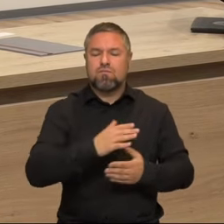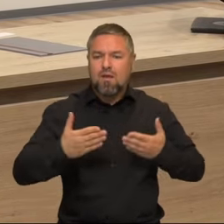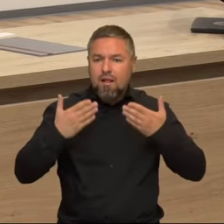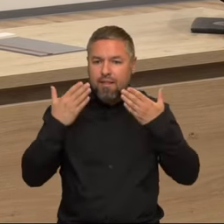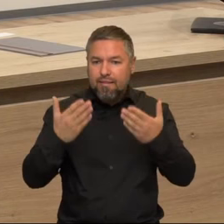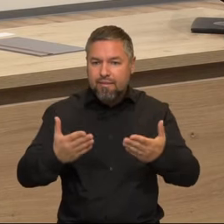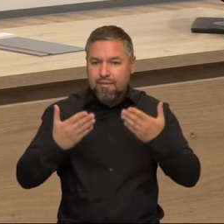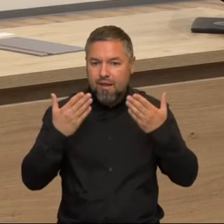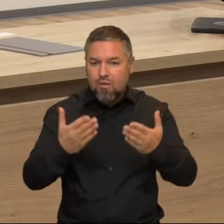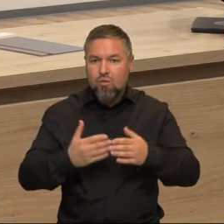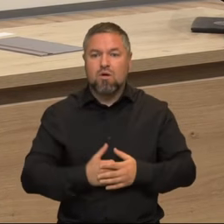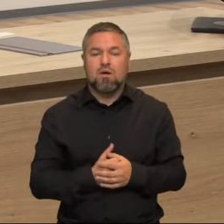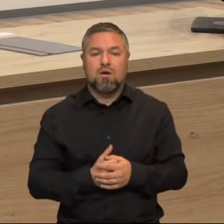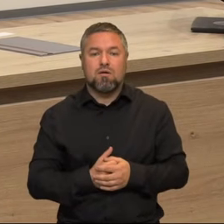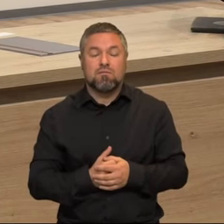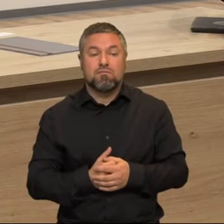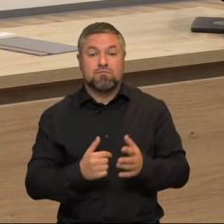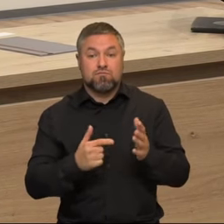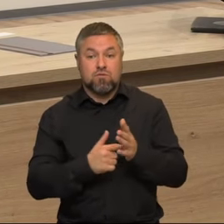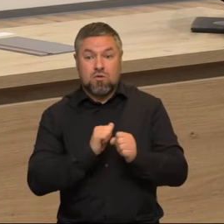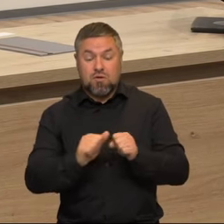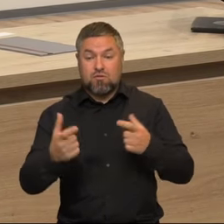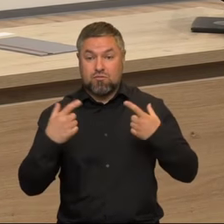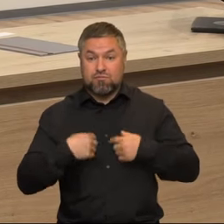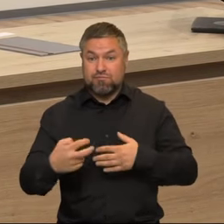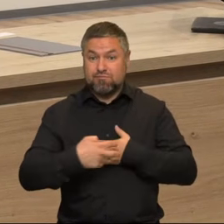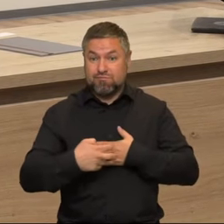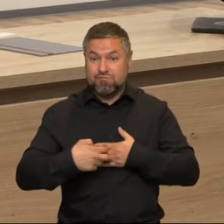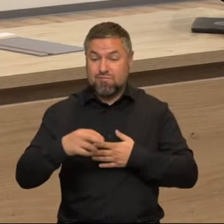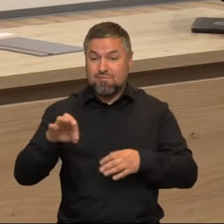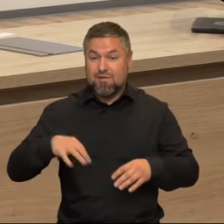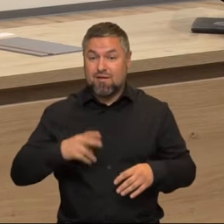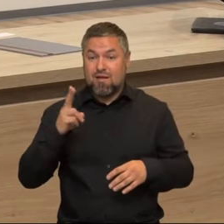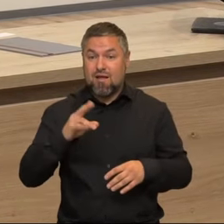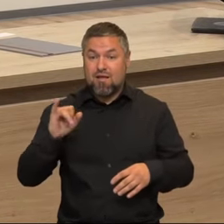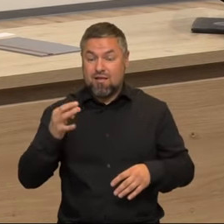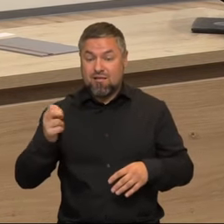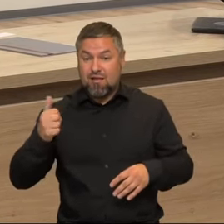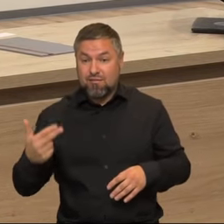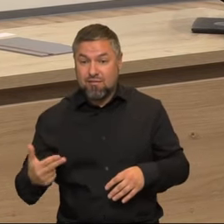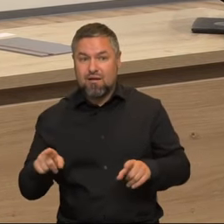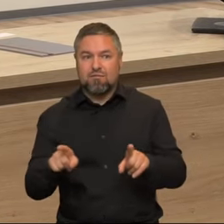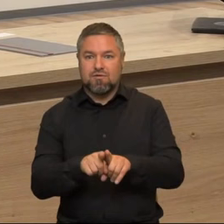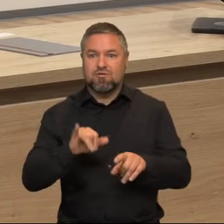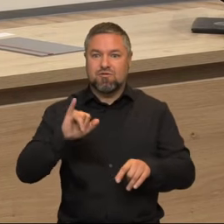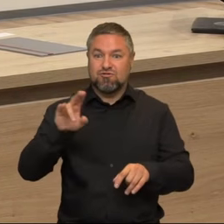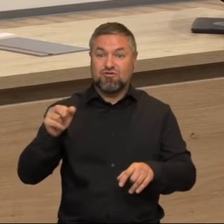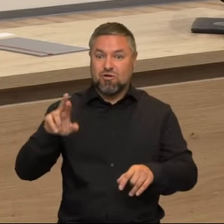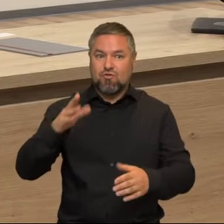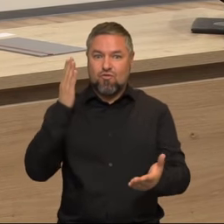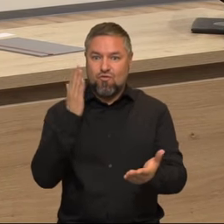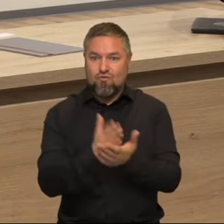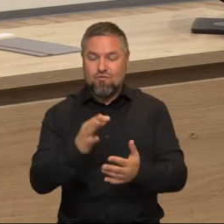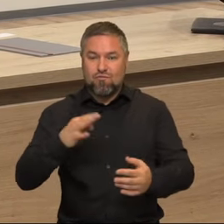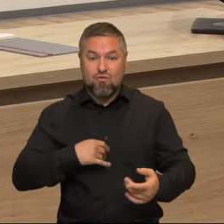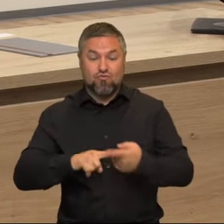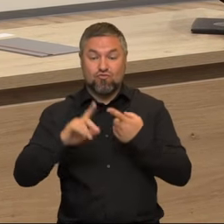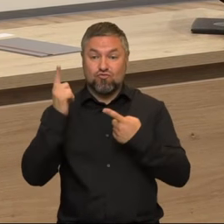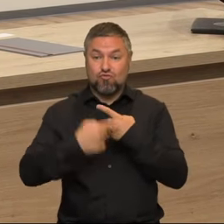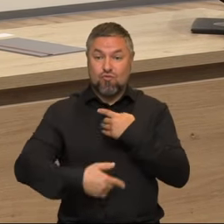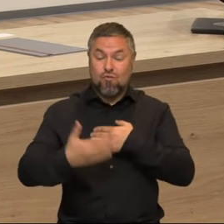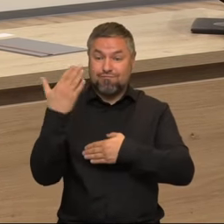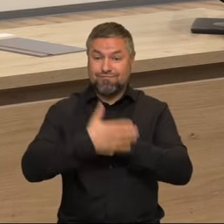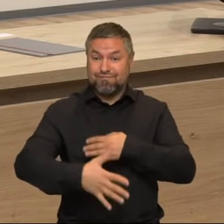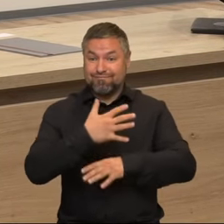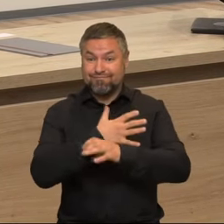nauki, bo jest przecież doktorantem pan Kajetan, a i pani inżynier już, a więc po ukończeniu